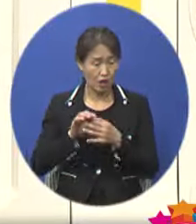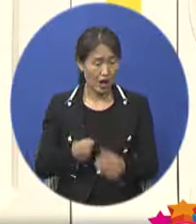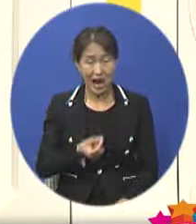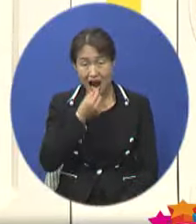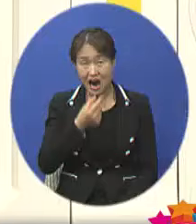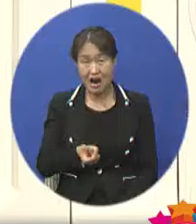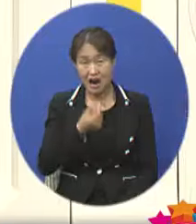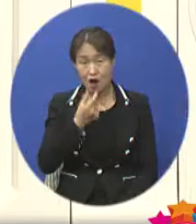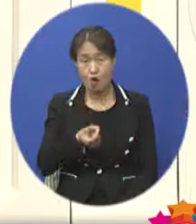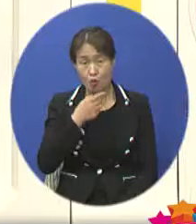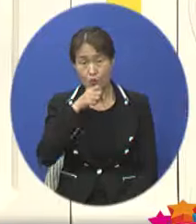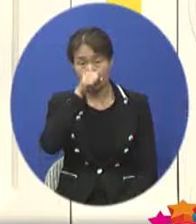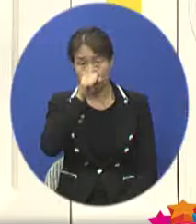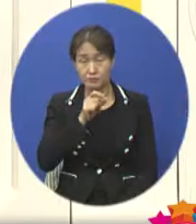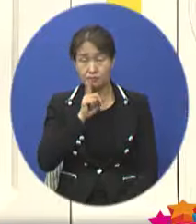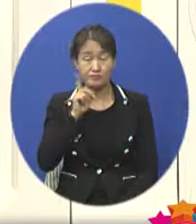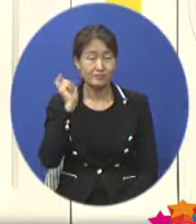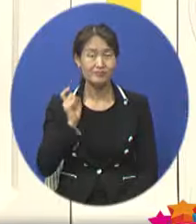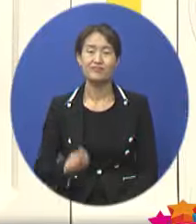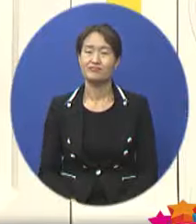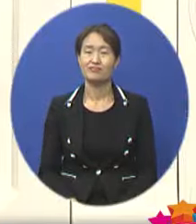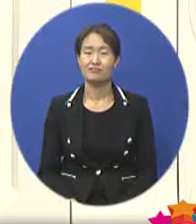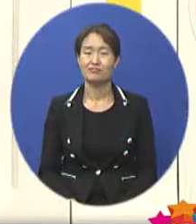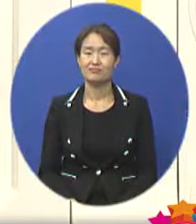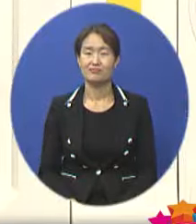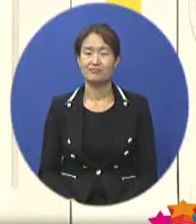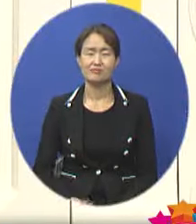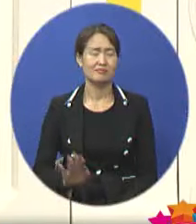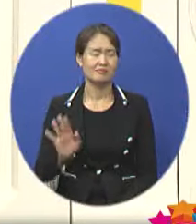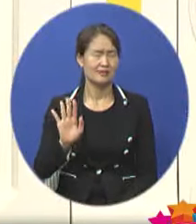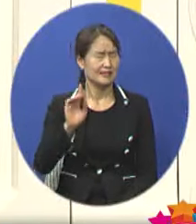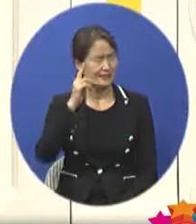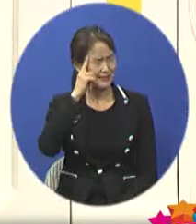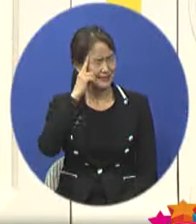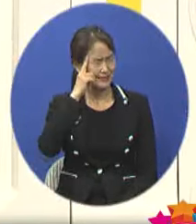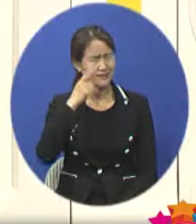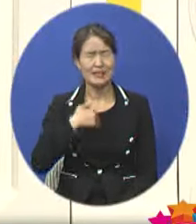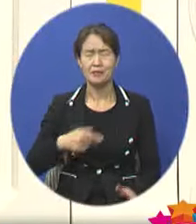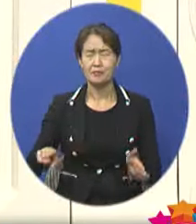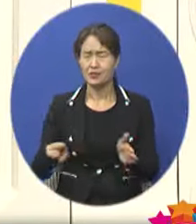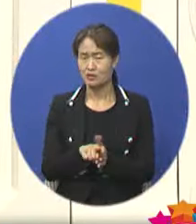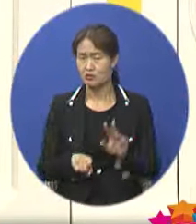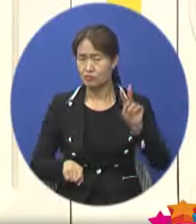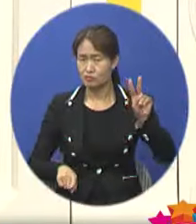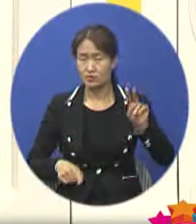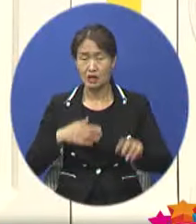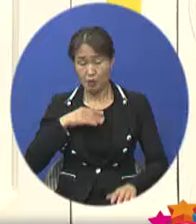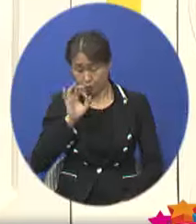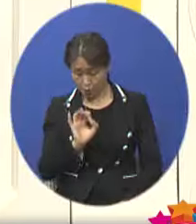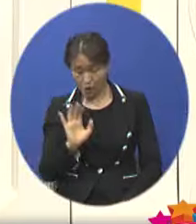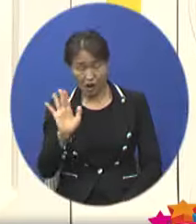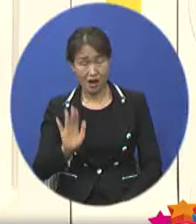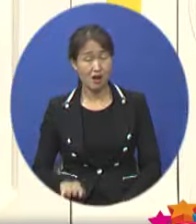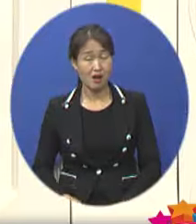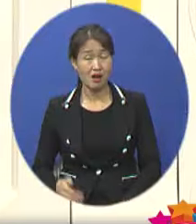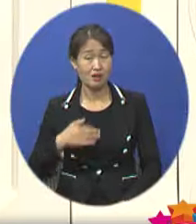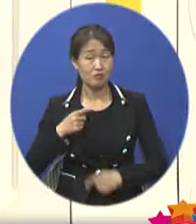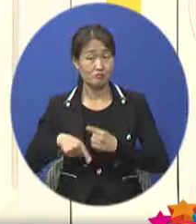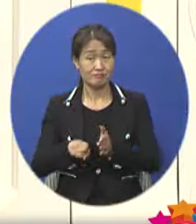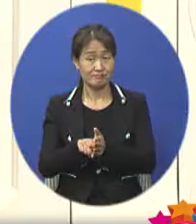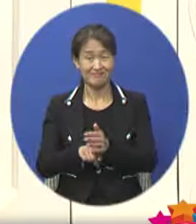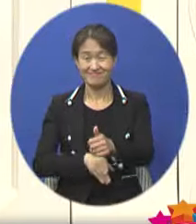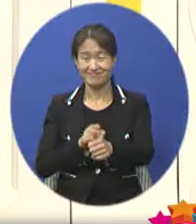좋대요. 그럼요. 그럼요. 예, 좋죠. 네, 견과류. 네. 네, 그건 정답이 내가 봤을 때는 아니에요. 나만 믿어보시면 돼요. 난 정답을 보질 않았어요. 근데 나는 그렇게